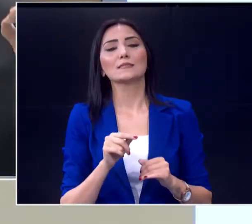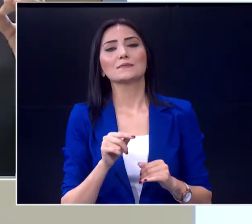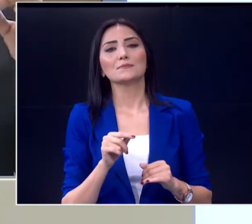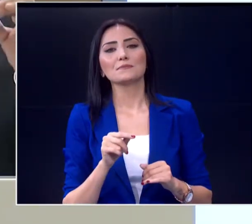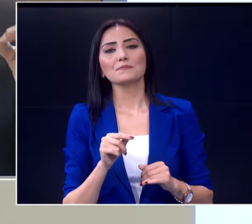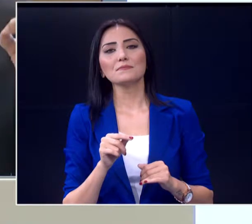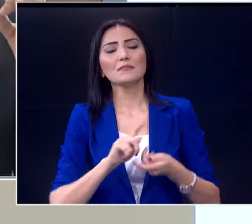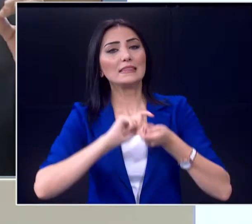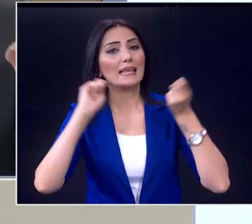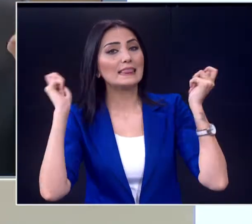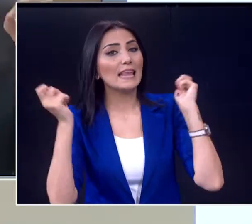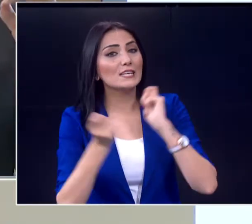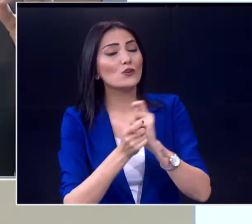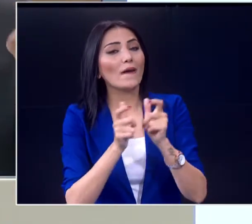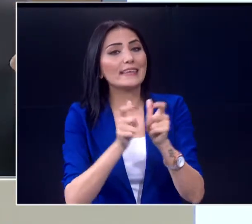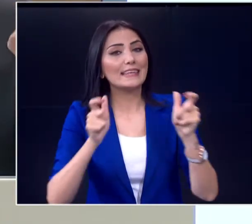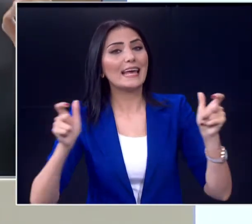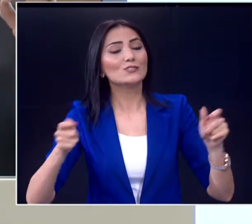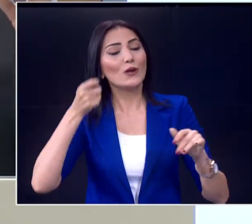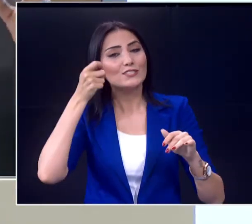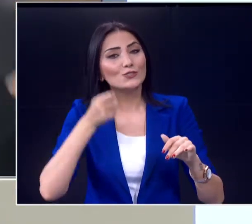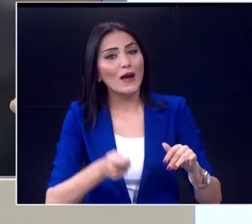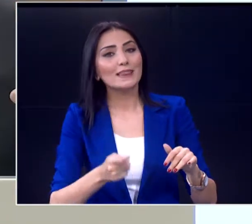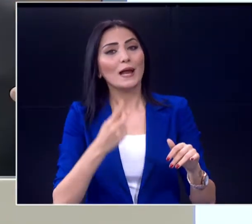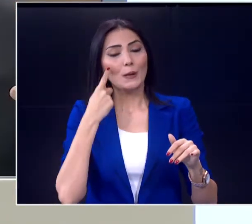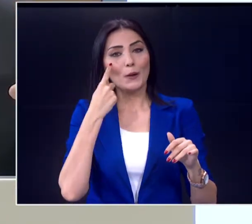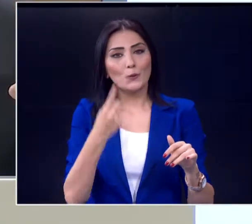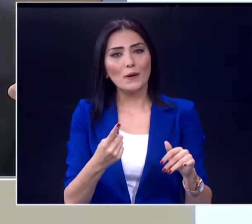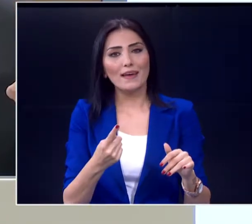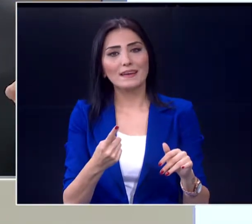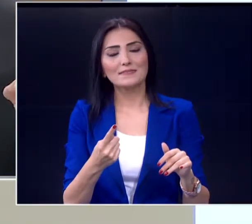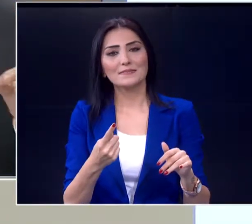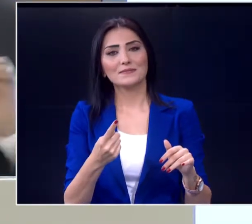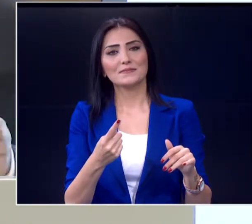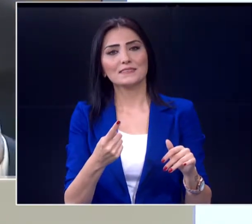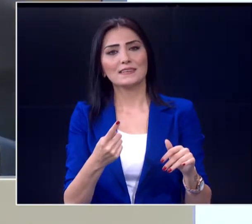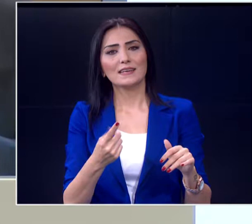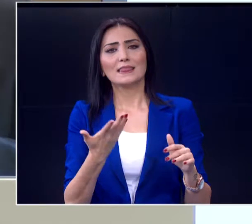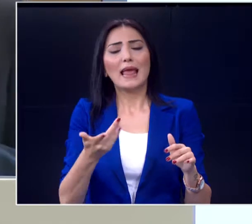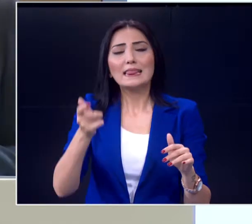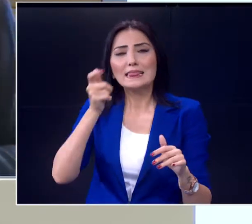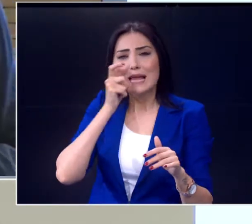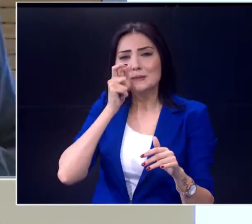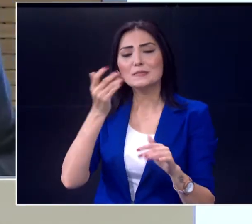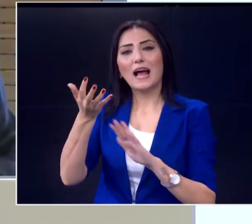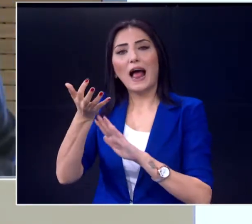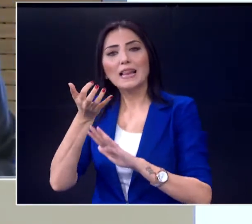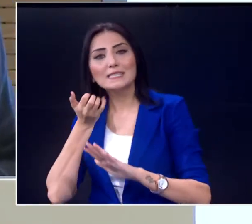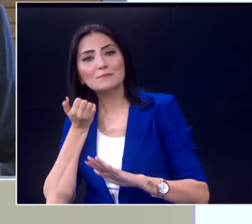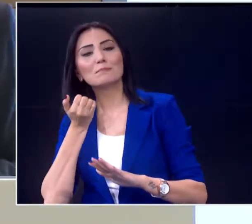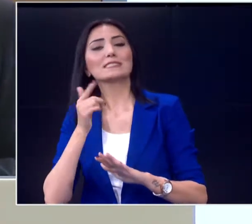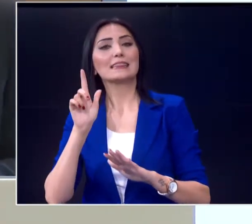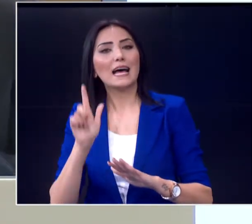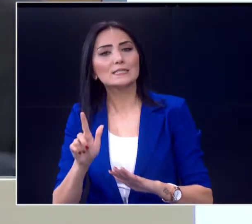Ülkenin değişen, gelişen şartlarına göre ne tedbir alınması